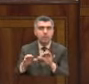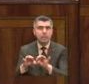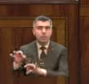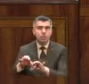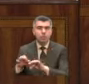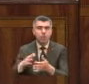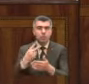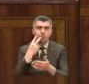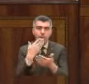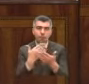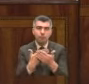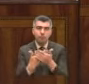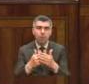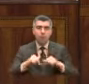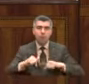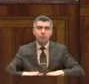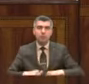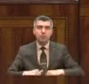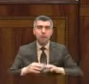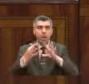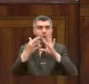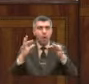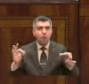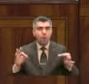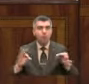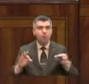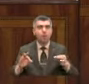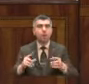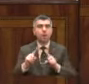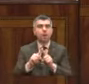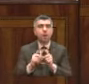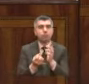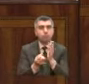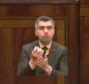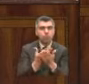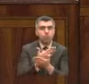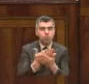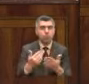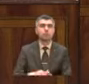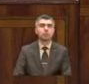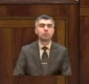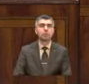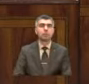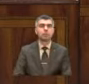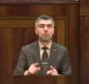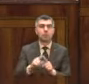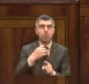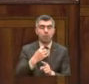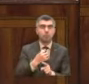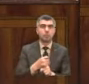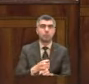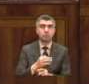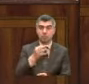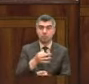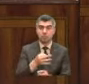كي يجيوا الوزراء عندكم هنا كتدخلوا معهم في التفاصيل، يعرضون عليكم الإنجازات في هذه المخططات. طبعا الكمال لله، ولكن راها